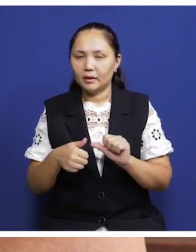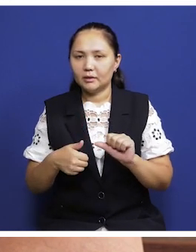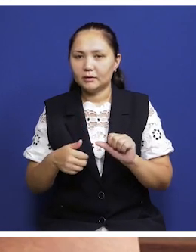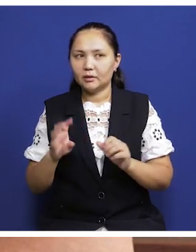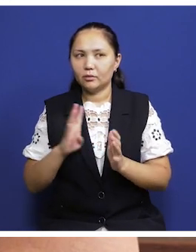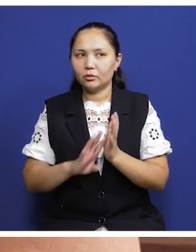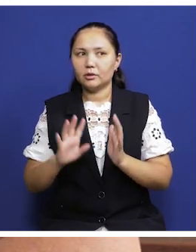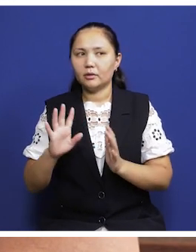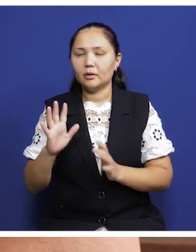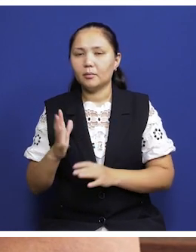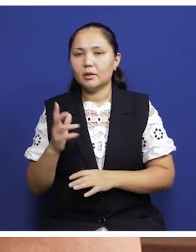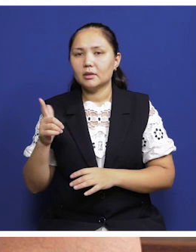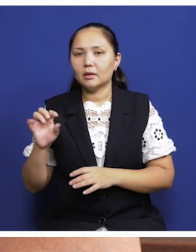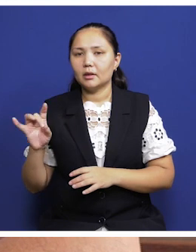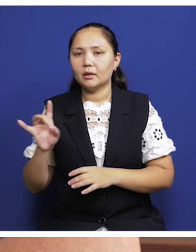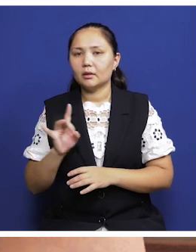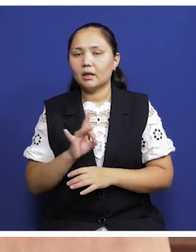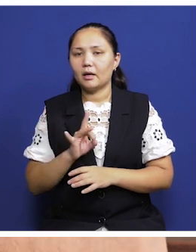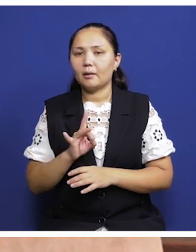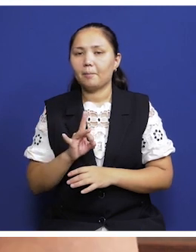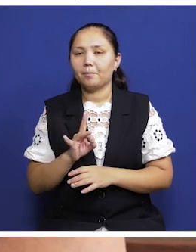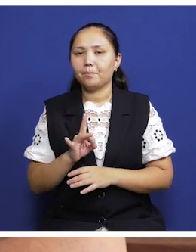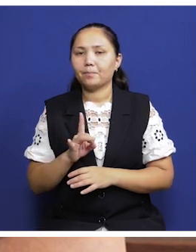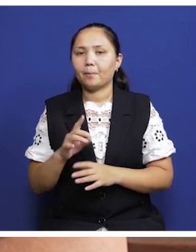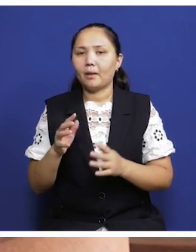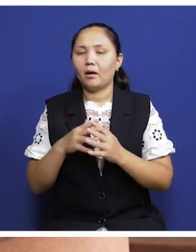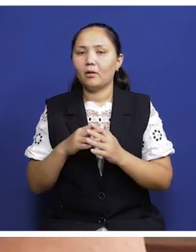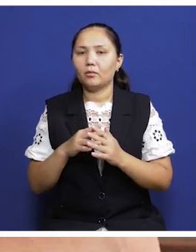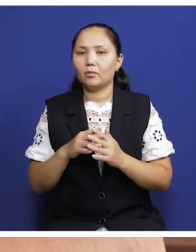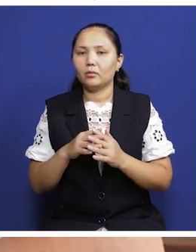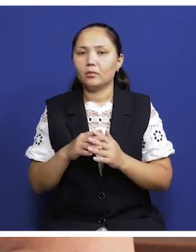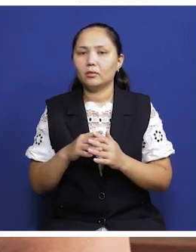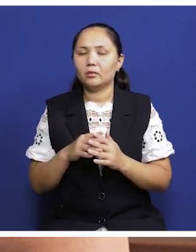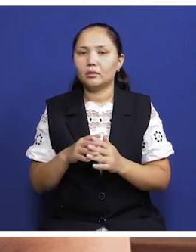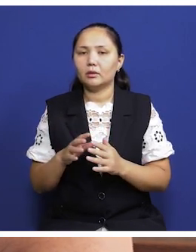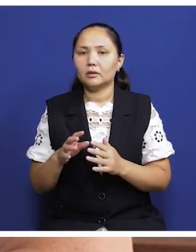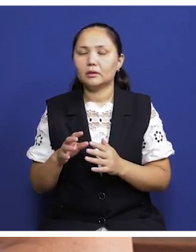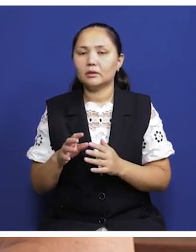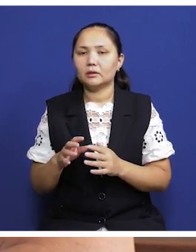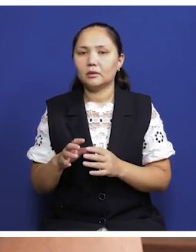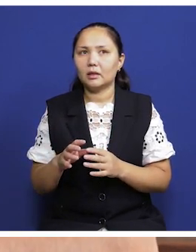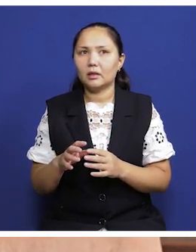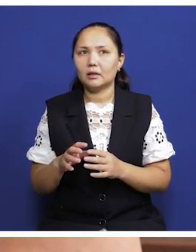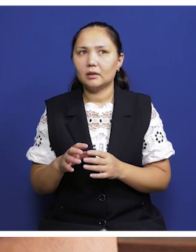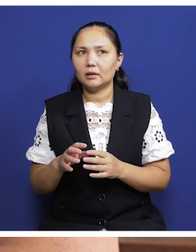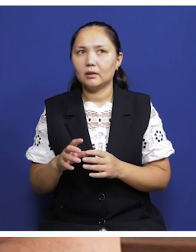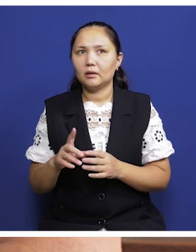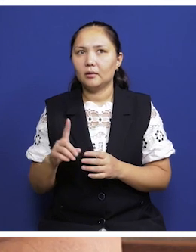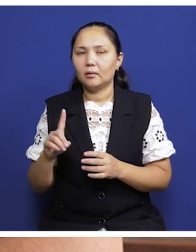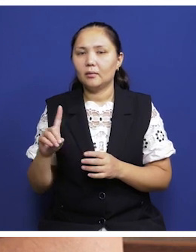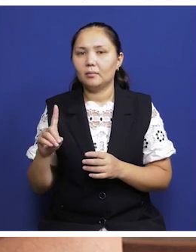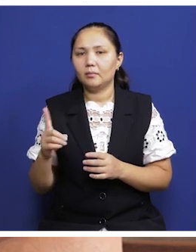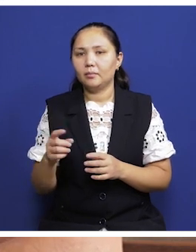95 гектар елді мекенге жақын орналасқан жерді шаруа қожалығы өз еркіменен бір мүшесі